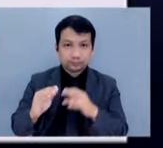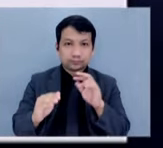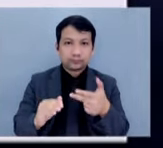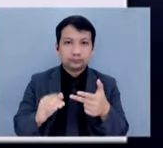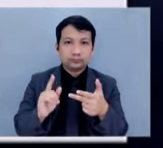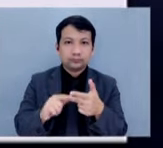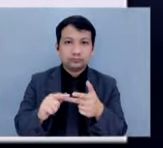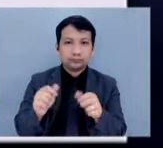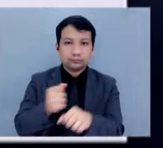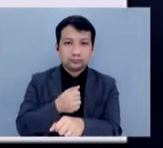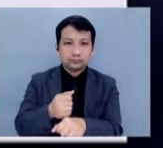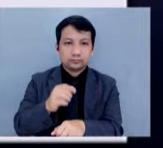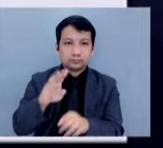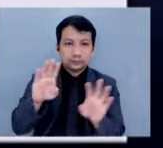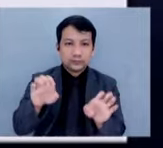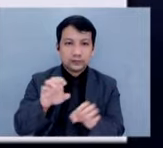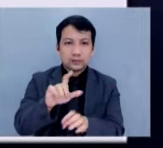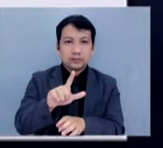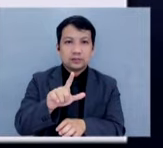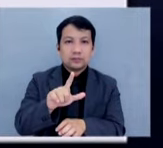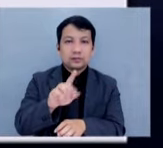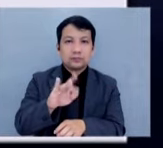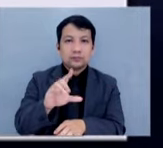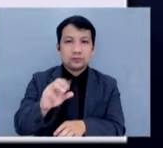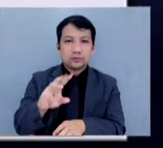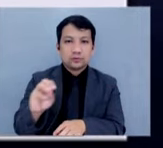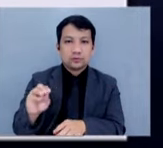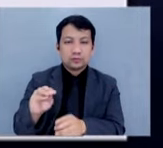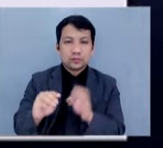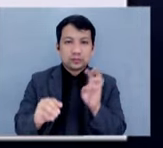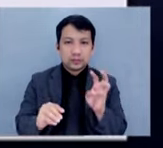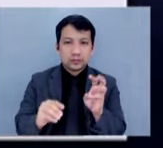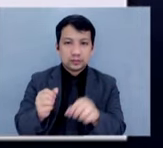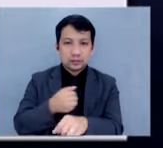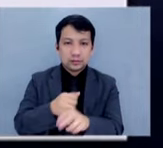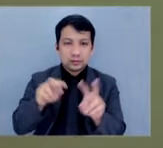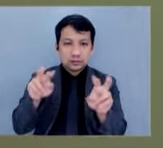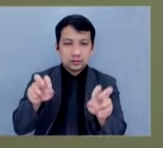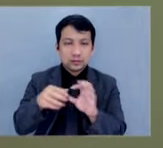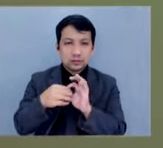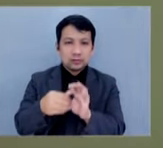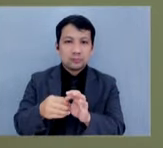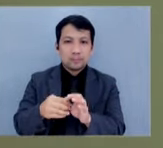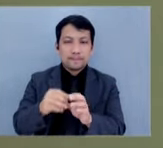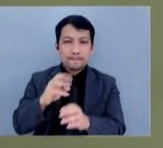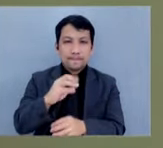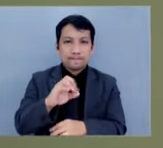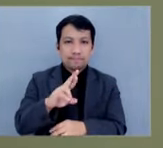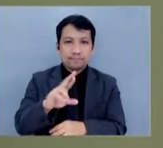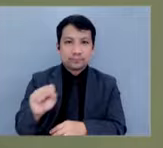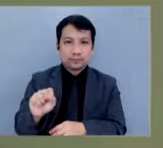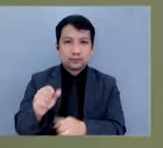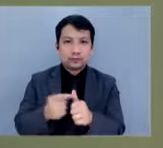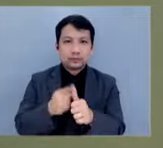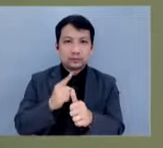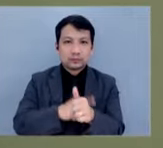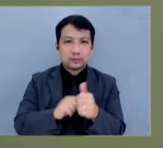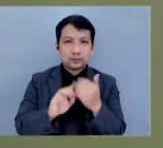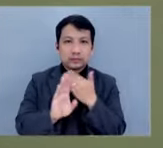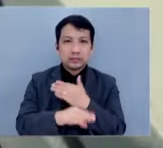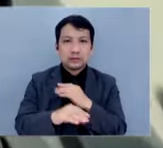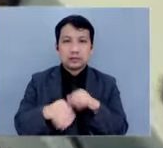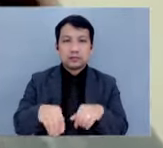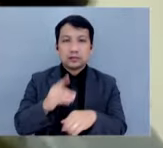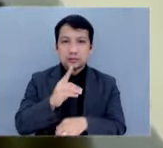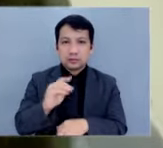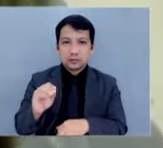na Blossom. Anim na kanta ang meron dyan kabilang ang title track nitong Mars. Ito rin ang first comeback album ni D.O. sa